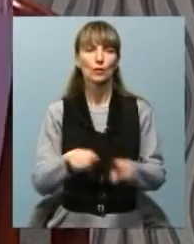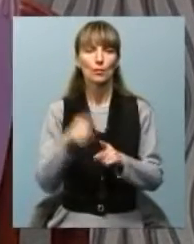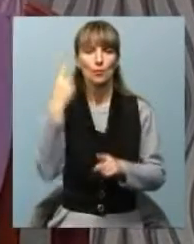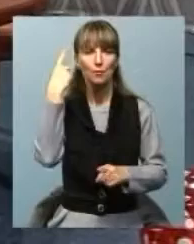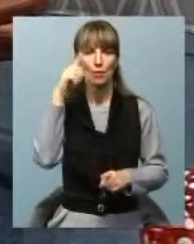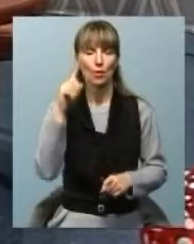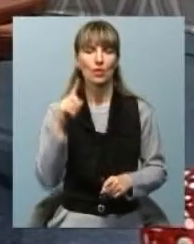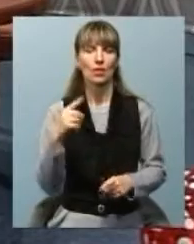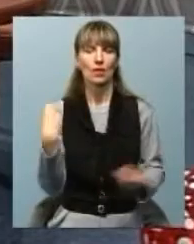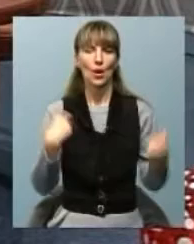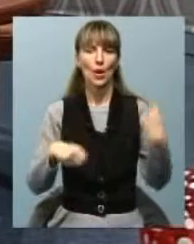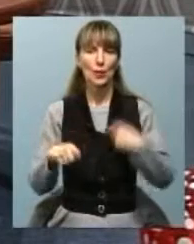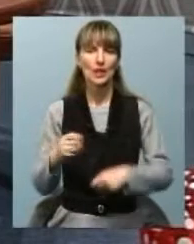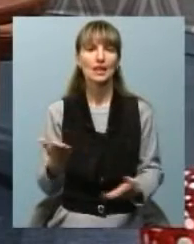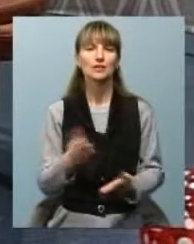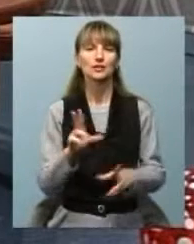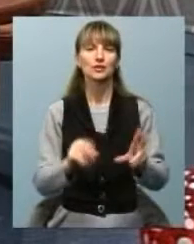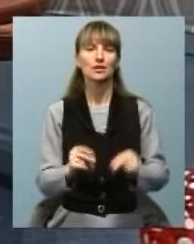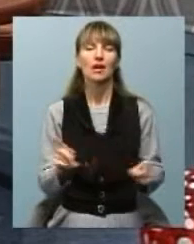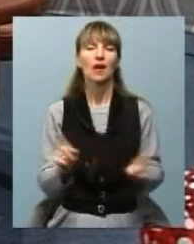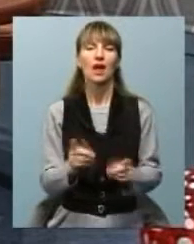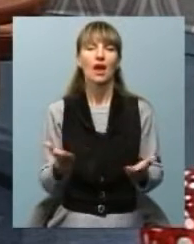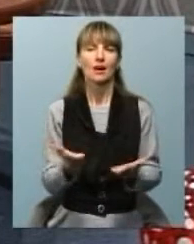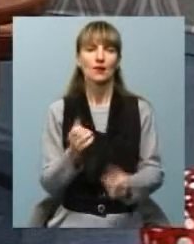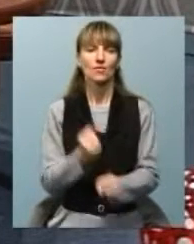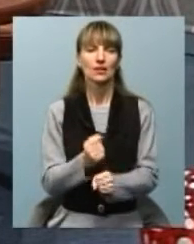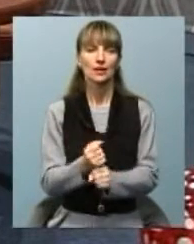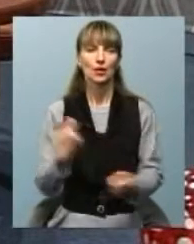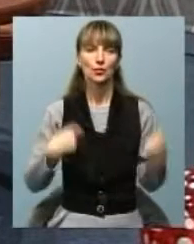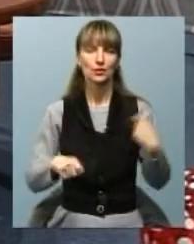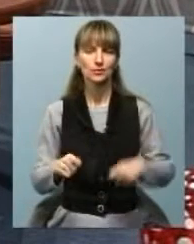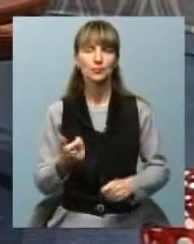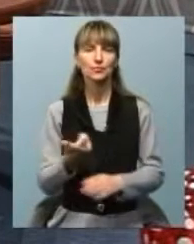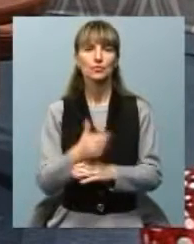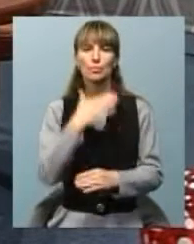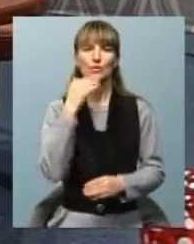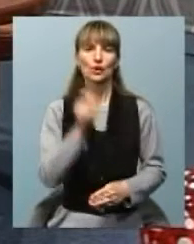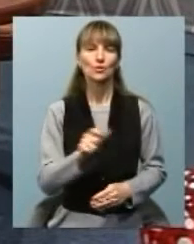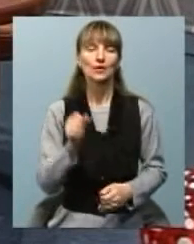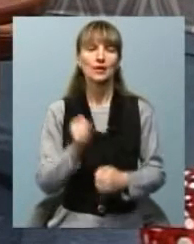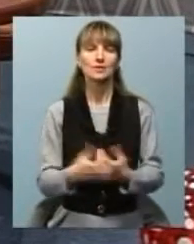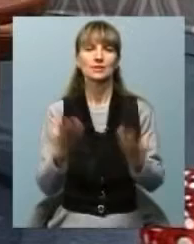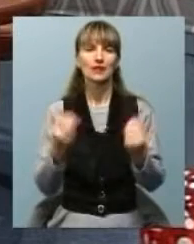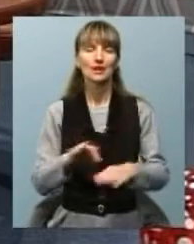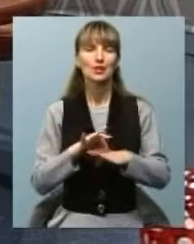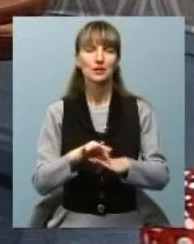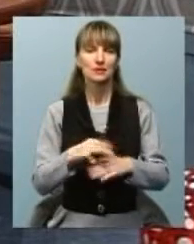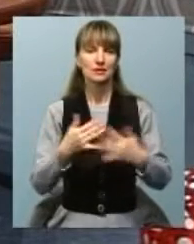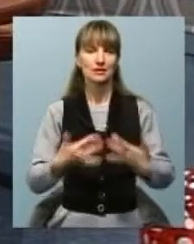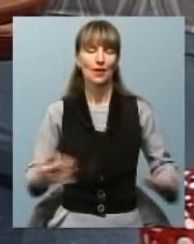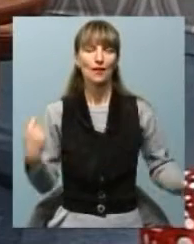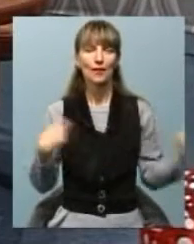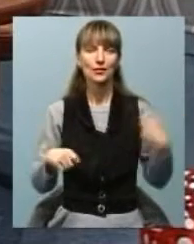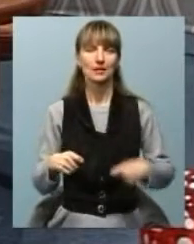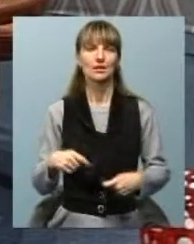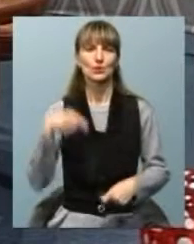як одяг. Взагалі, як ти вважаєш, Мирослава, як виготовляється одяг? Адже дуже багато людей щодня носять дуже-дуже різноманітний